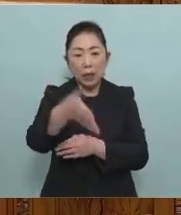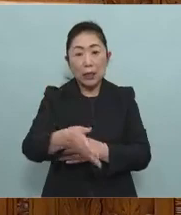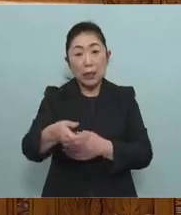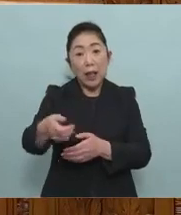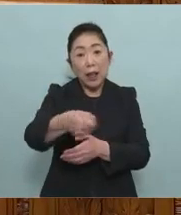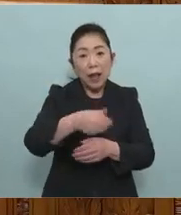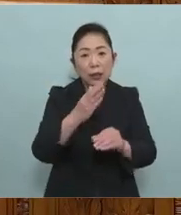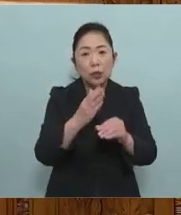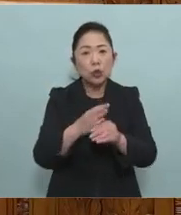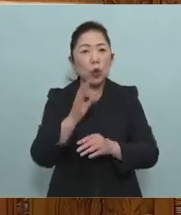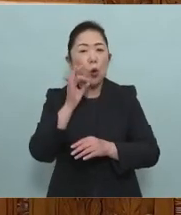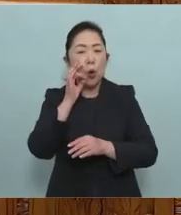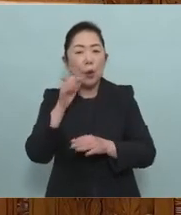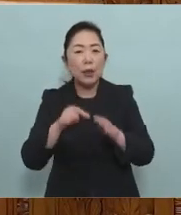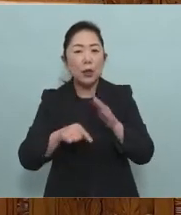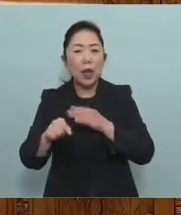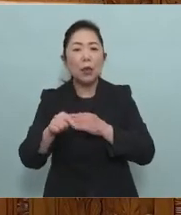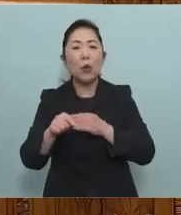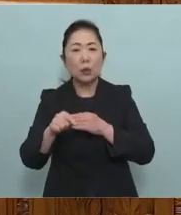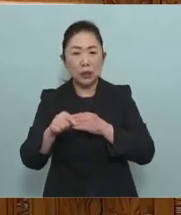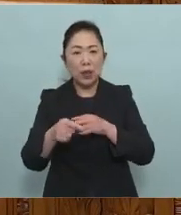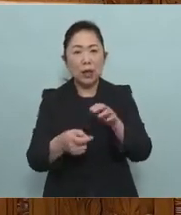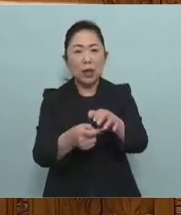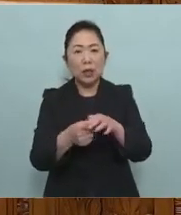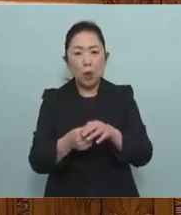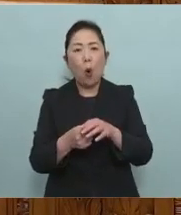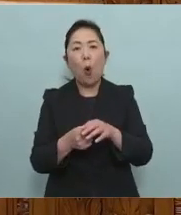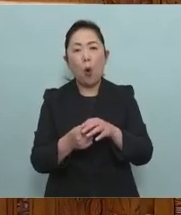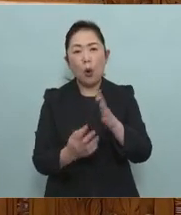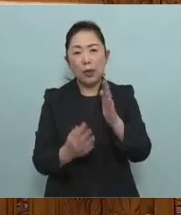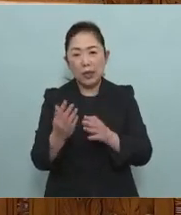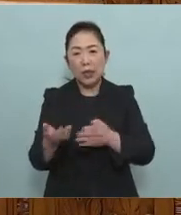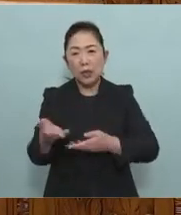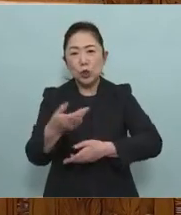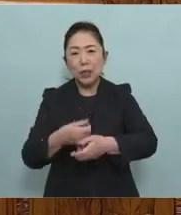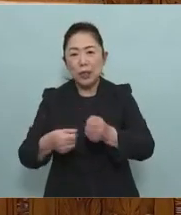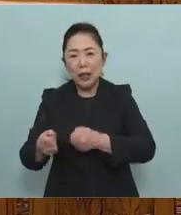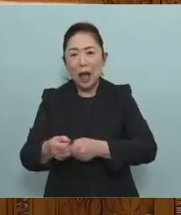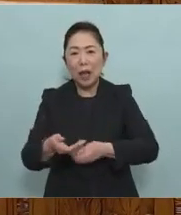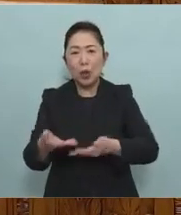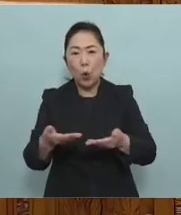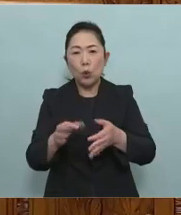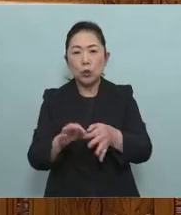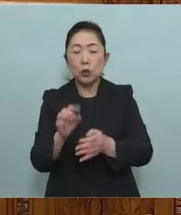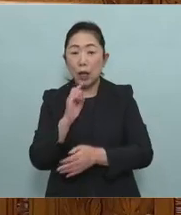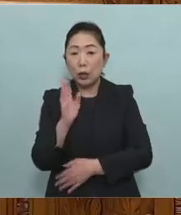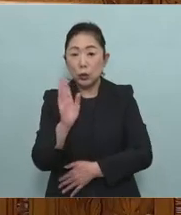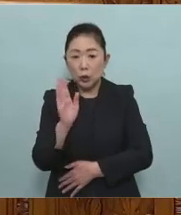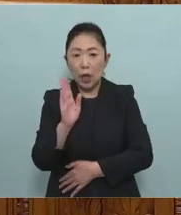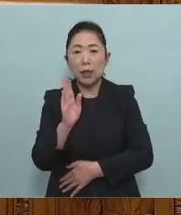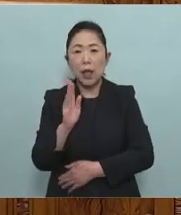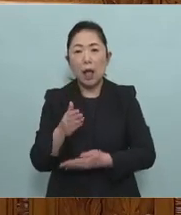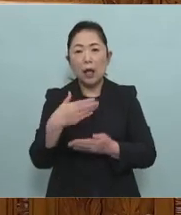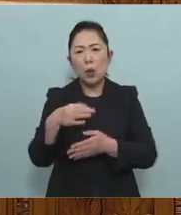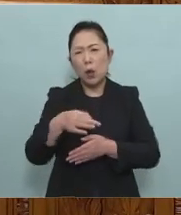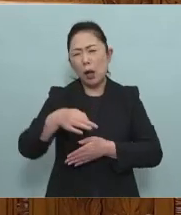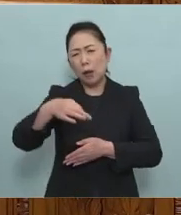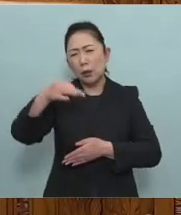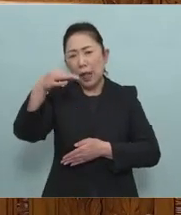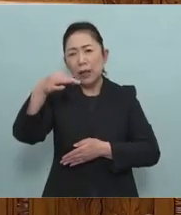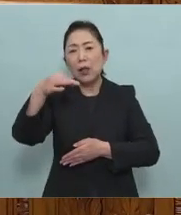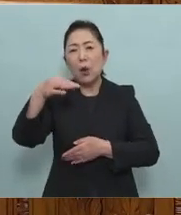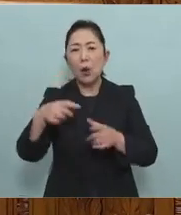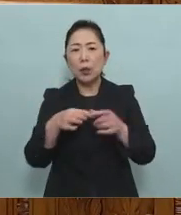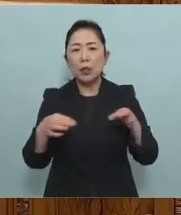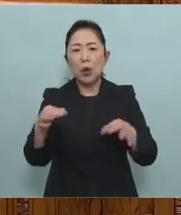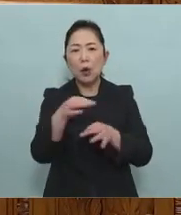ている米に代表される一次産業、農林水産業については言及されていません。食料価格の高騰を日本